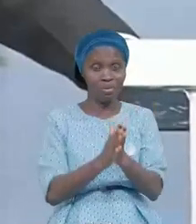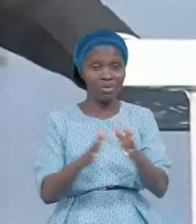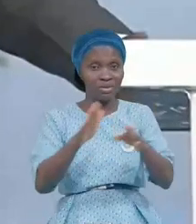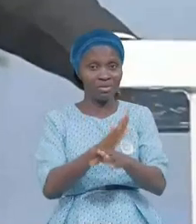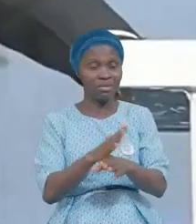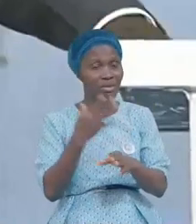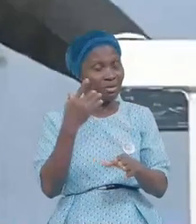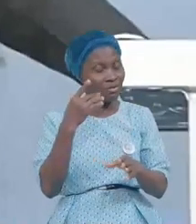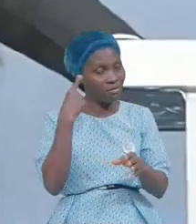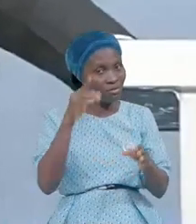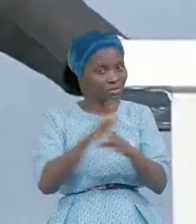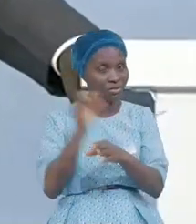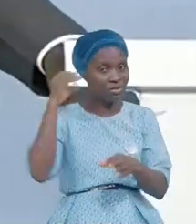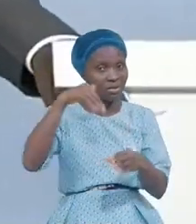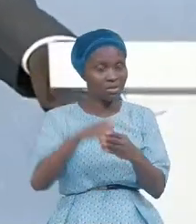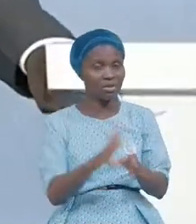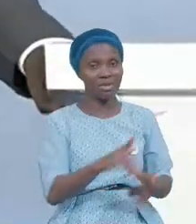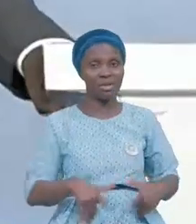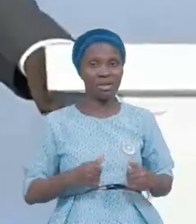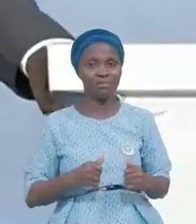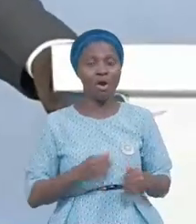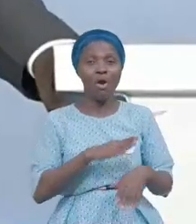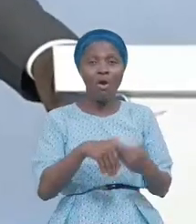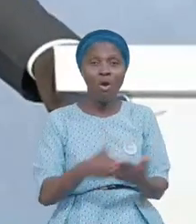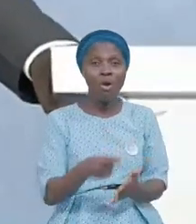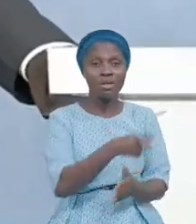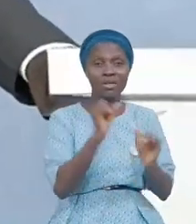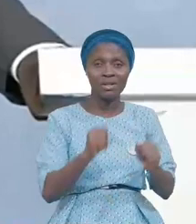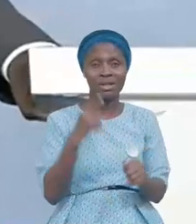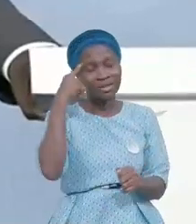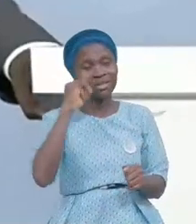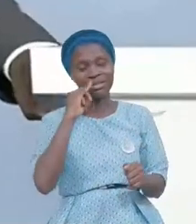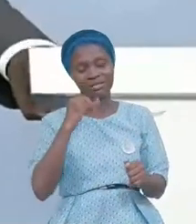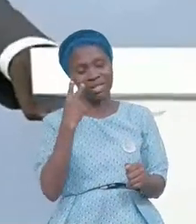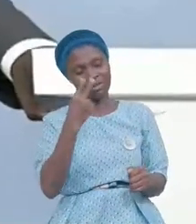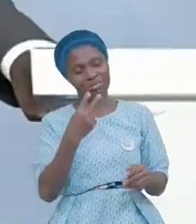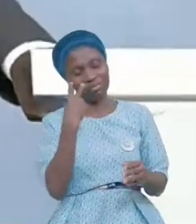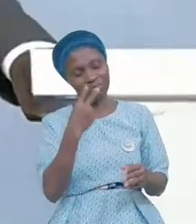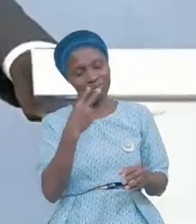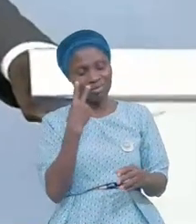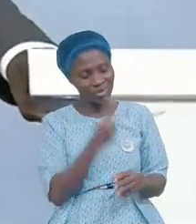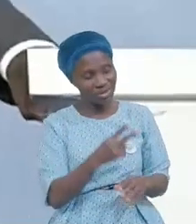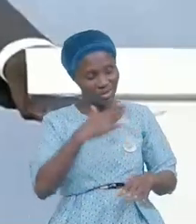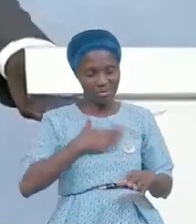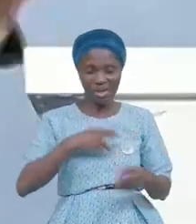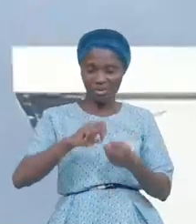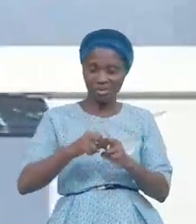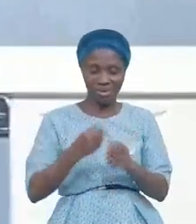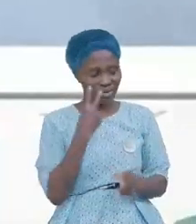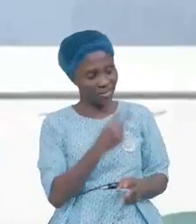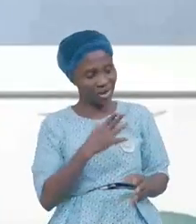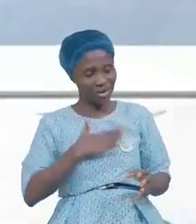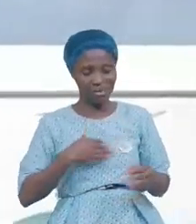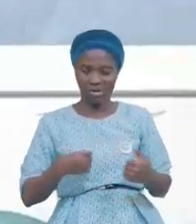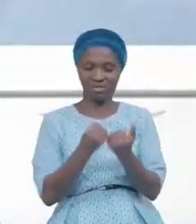oh, regardez ma montagne, je vais faire demi-tour, regardez mon défi, je vais faire marche arrière, regardez ma persécution, je vais faire